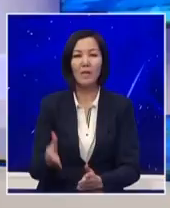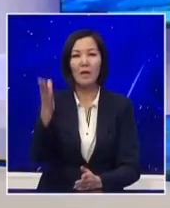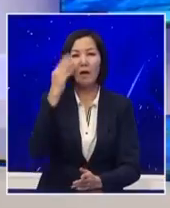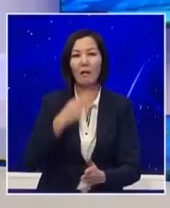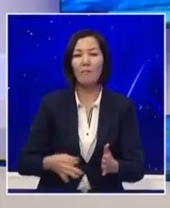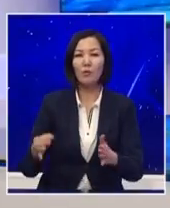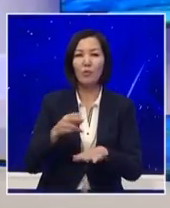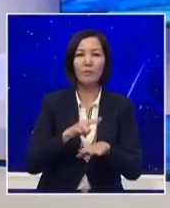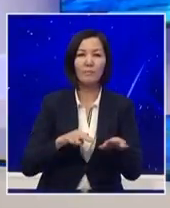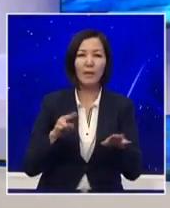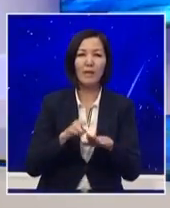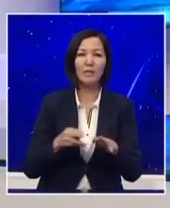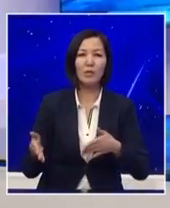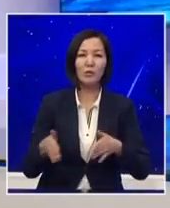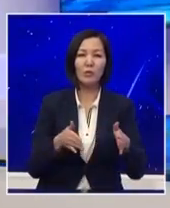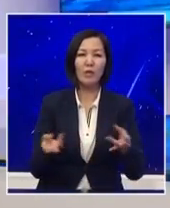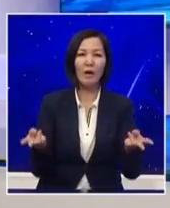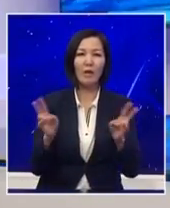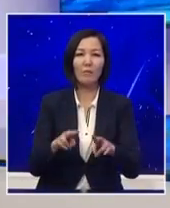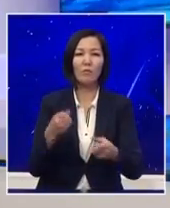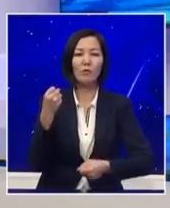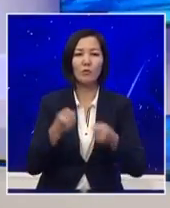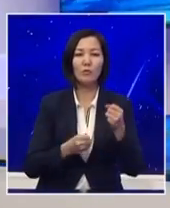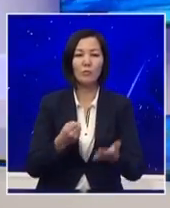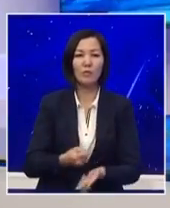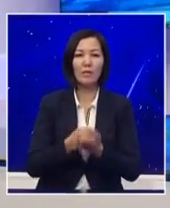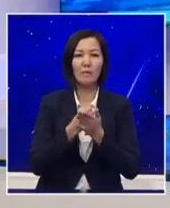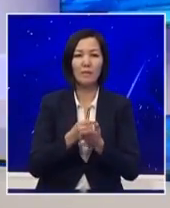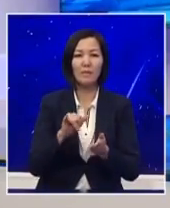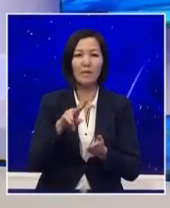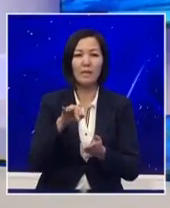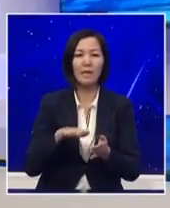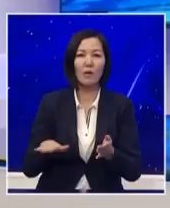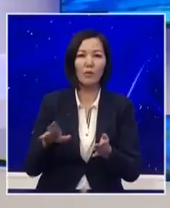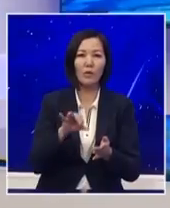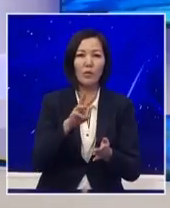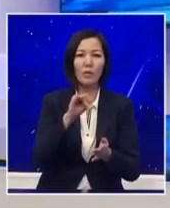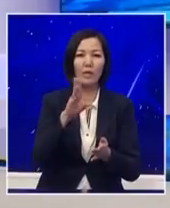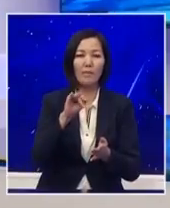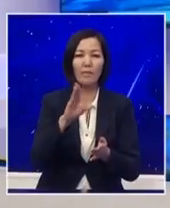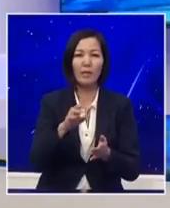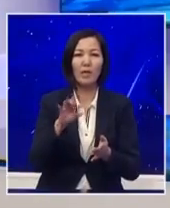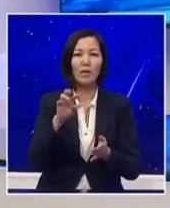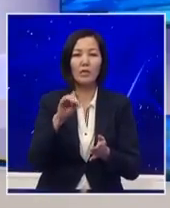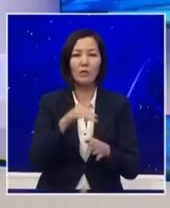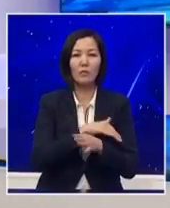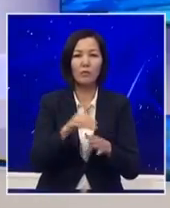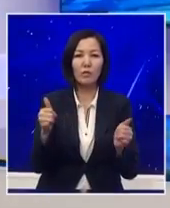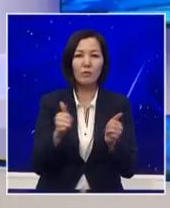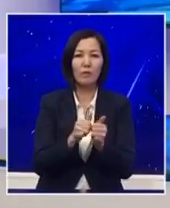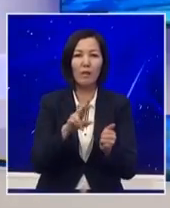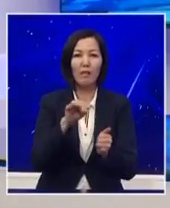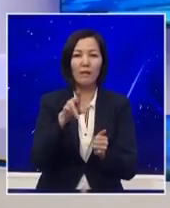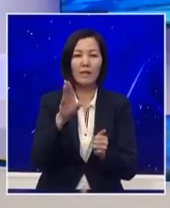Алматы облысының полицейлері жолда қалып қойған жүргізушіге жәрдемдесті. Іле ауданы Өтеген Батыр кентінің Жансүгіров көшесі бойында